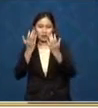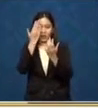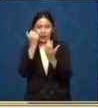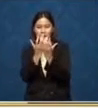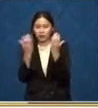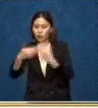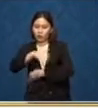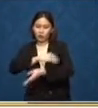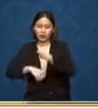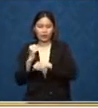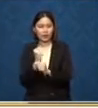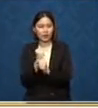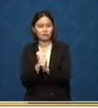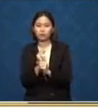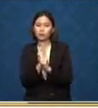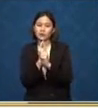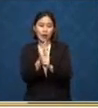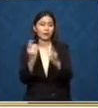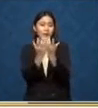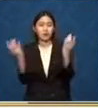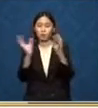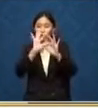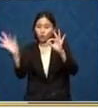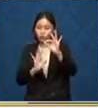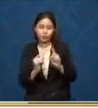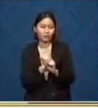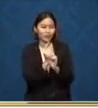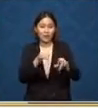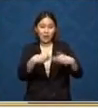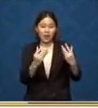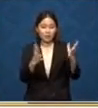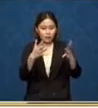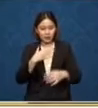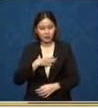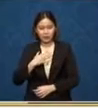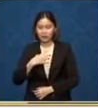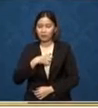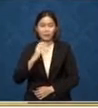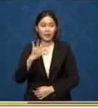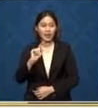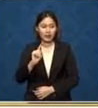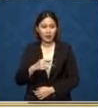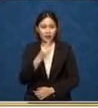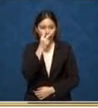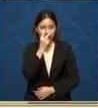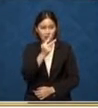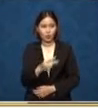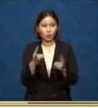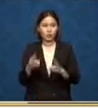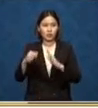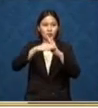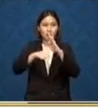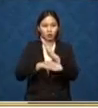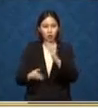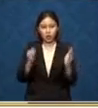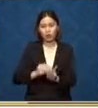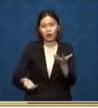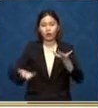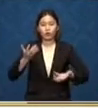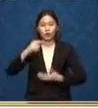ไม่ปฏิบัติตกับเขาตามรัฐธรรมนูญที่เขียนไว้ดิฉันไม่ได้ต้องการอะไรมากไปกว่าการเห็นกระบวนการยุติธรรมของประเทศ